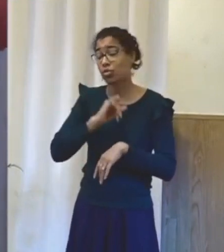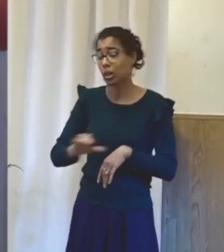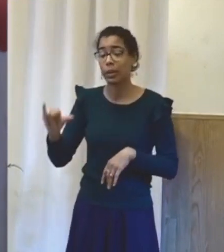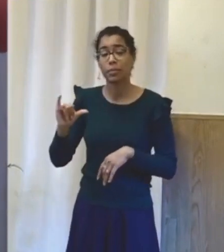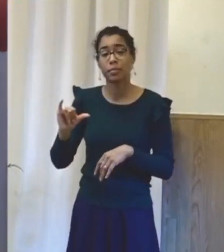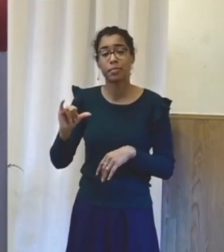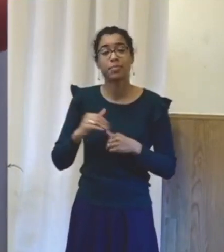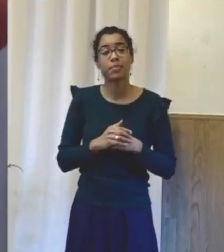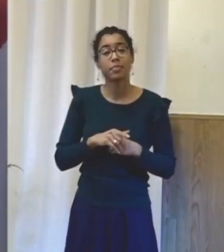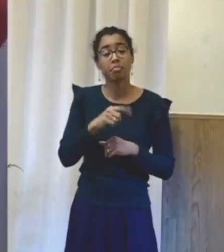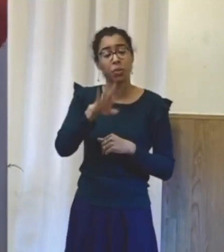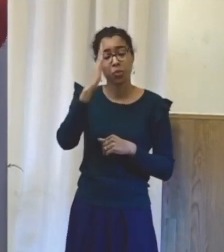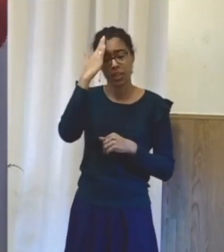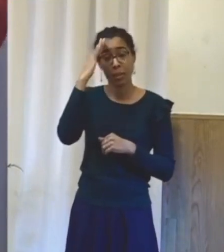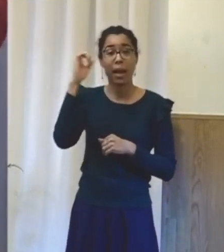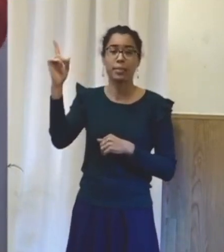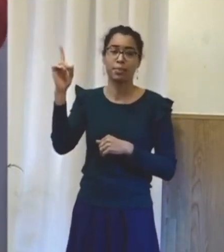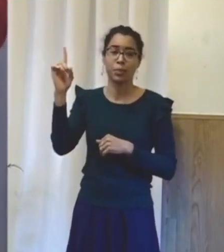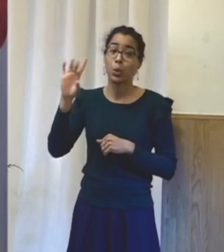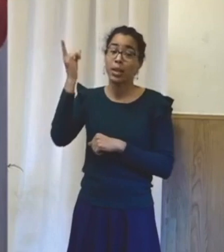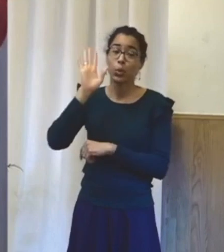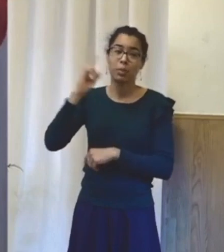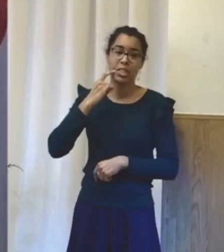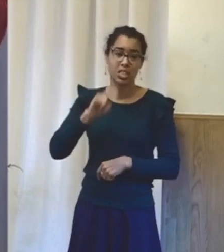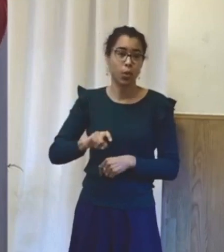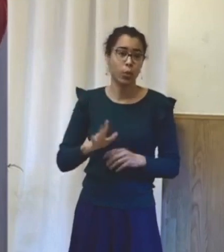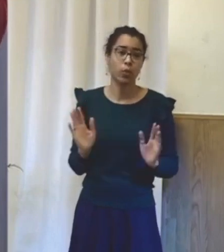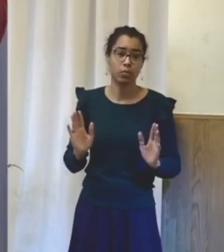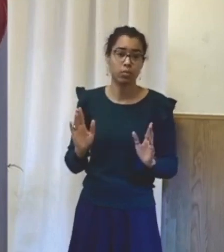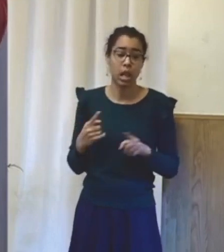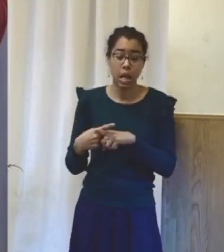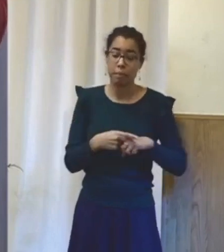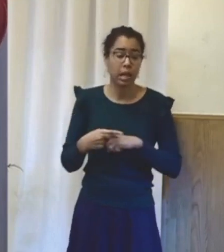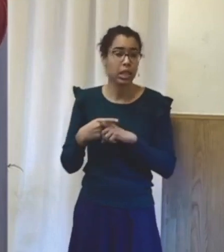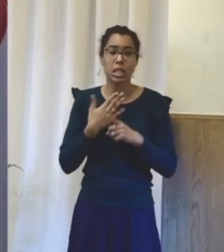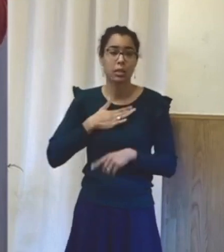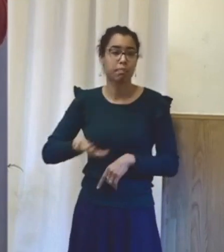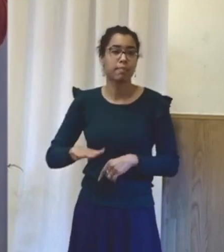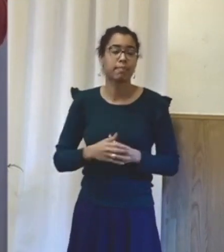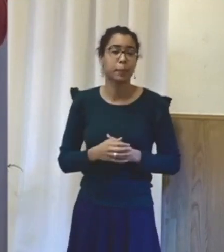chose. Il est un Dieu jaloux. Il n'aime pas partager.